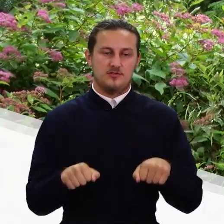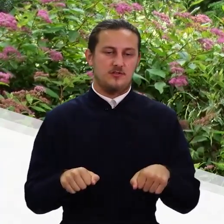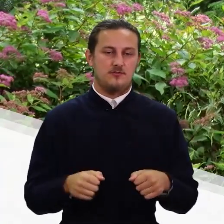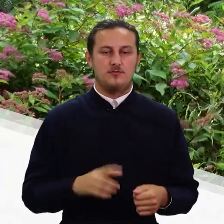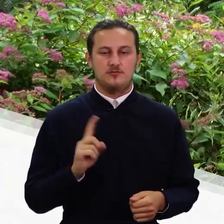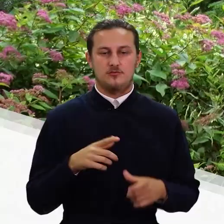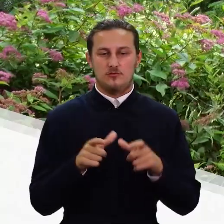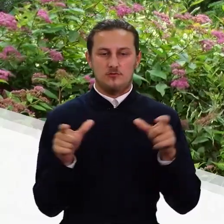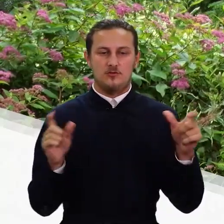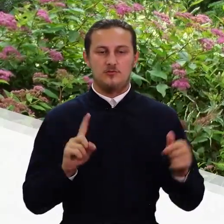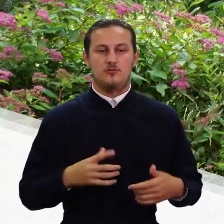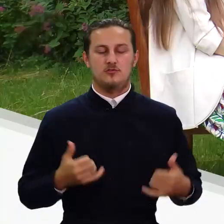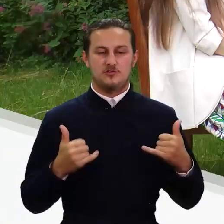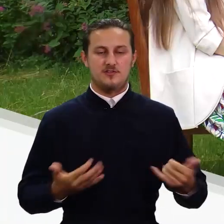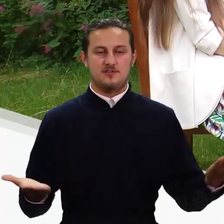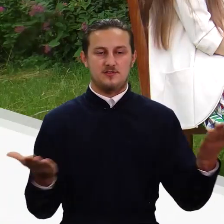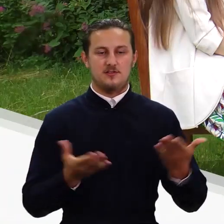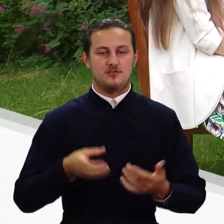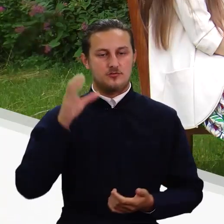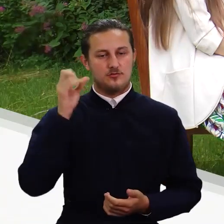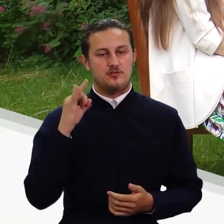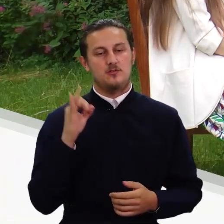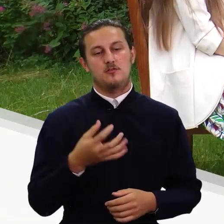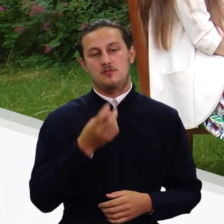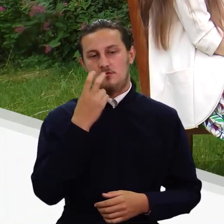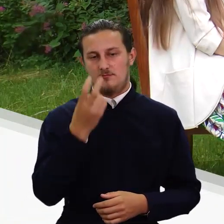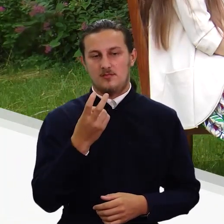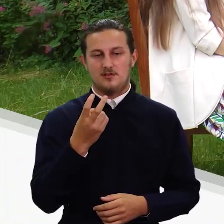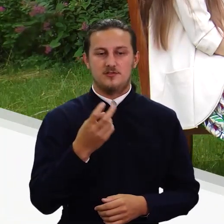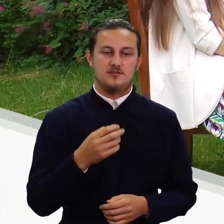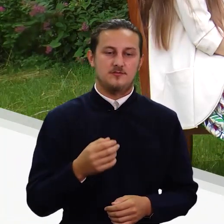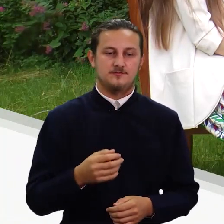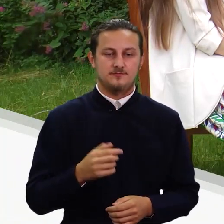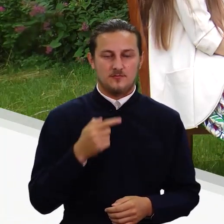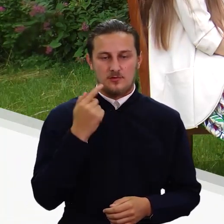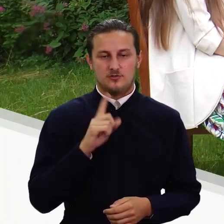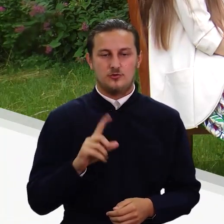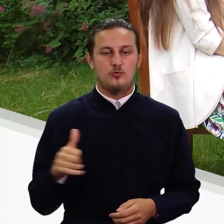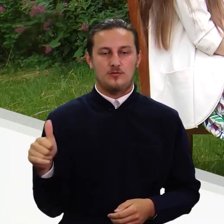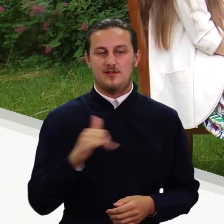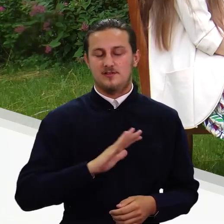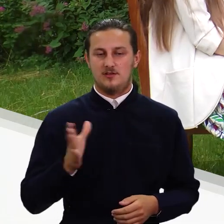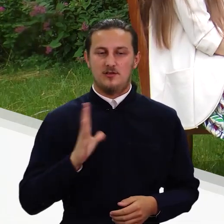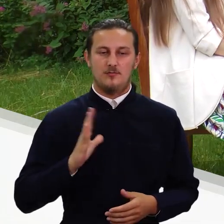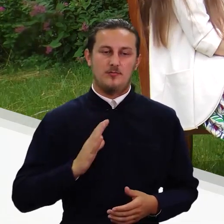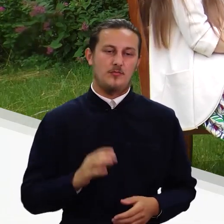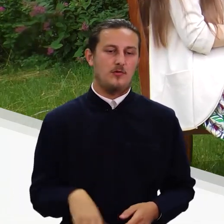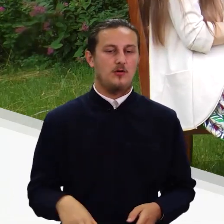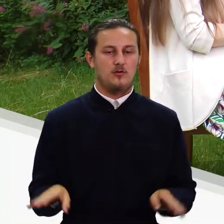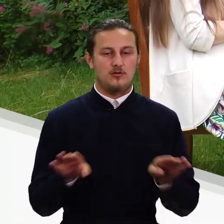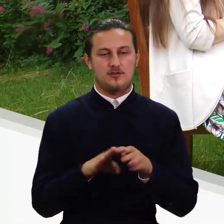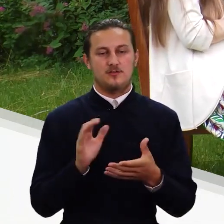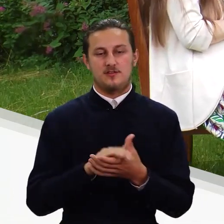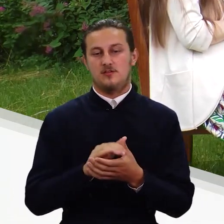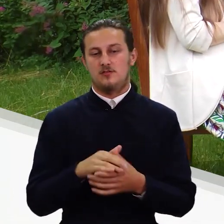чують і бачать, вони скажуть: «У нас не відбувалося таких знайомств». Я більше як переконаний, що у вас відбувалися такі знайомства. Трішки більше